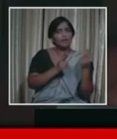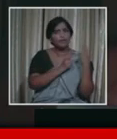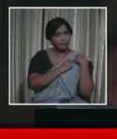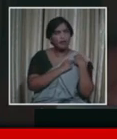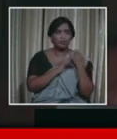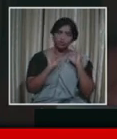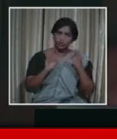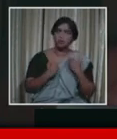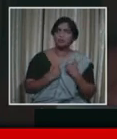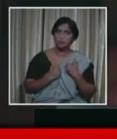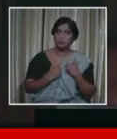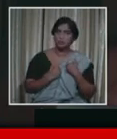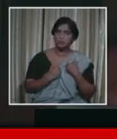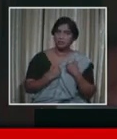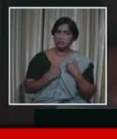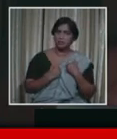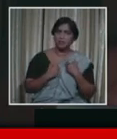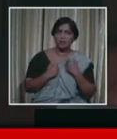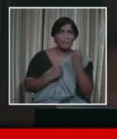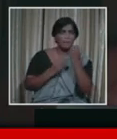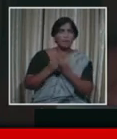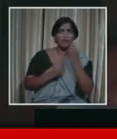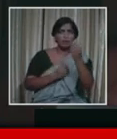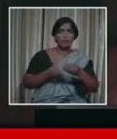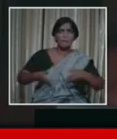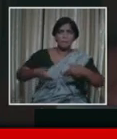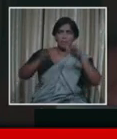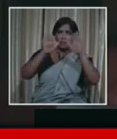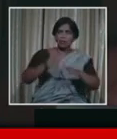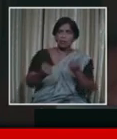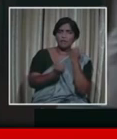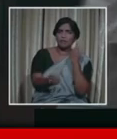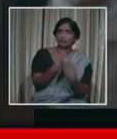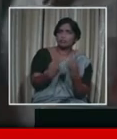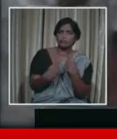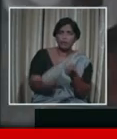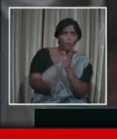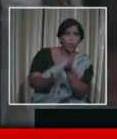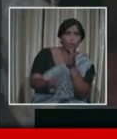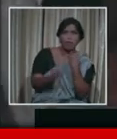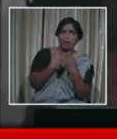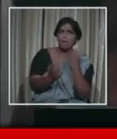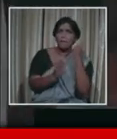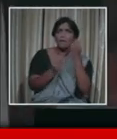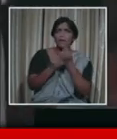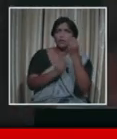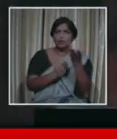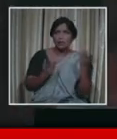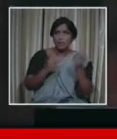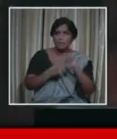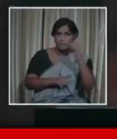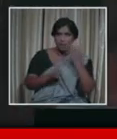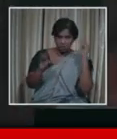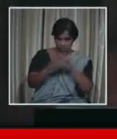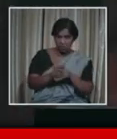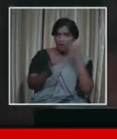ලෑස්ති. අම් කාටද බලය දීලා තියෙන්නේ පාරේ නවත්තලා වාහන චෙක් කරලා මොකවුද කියලා බලන්න. පාර්ලිමේන්තුවට එන මිනිස්සු